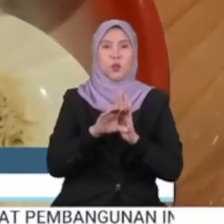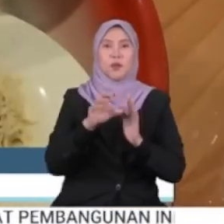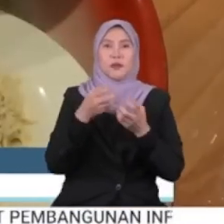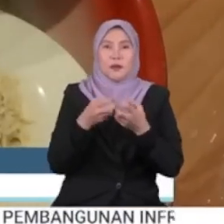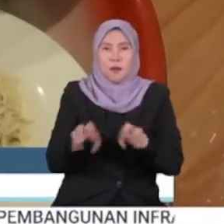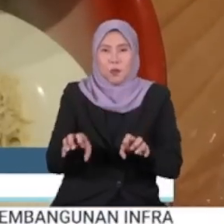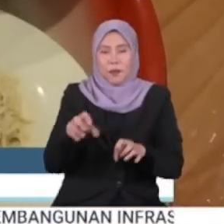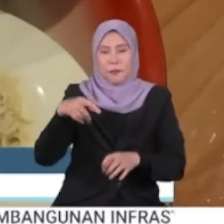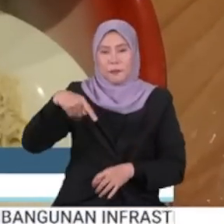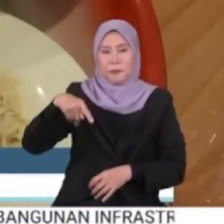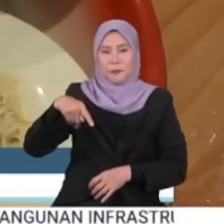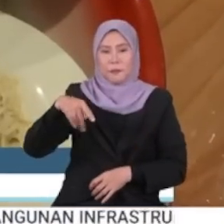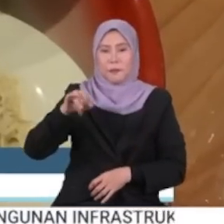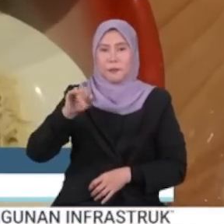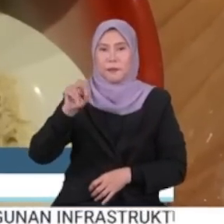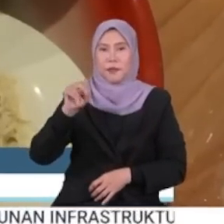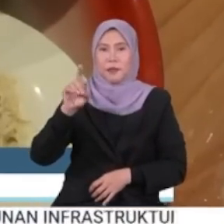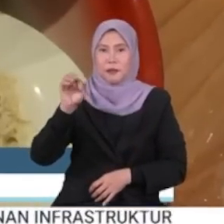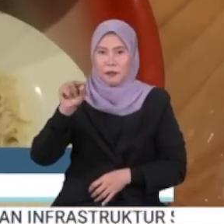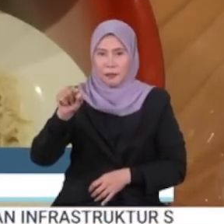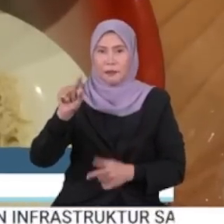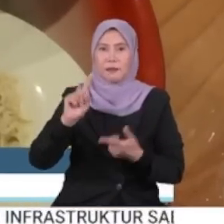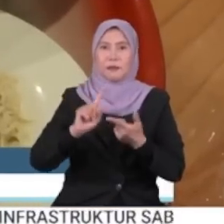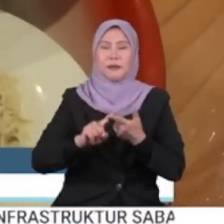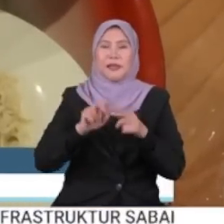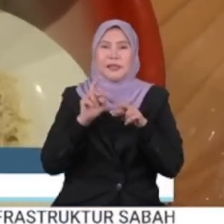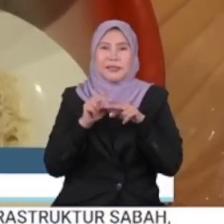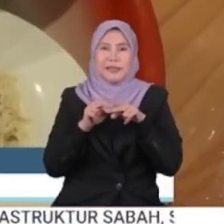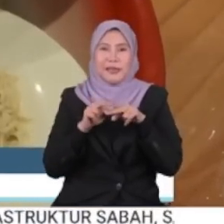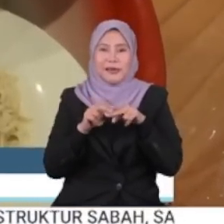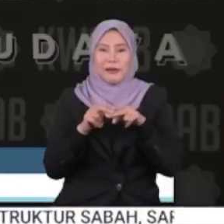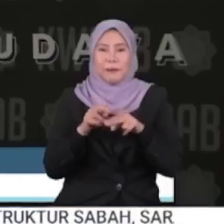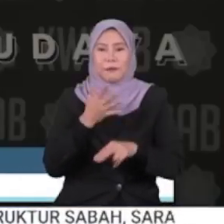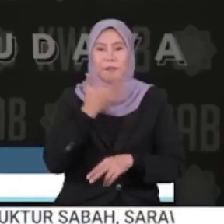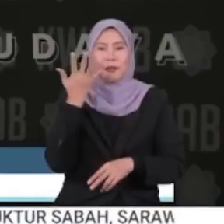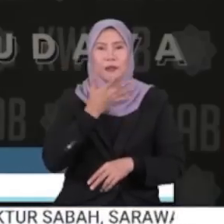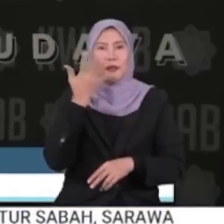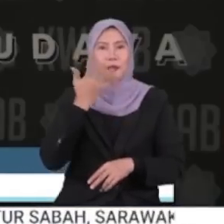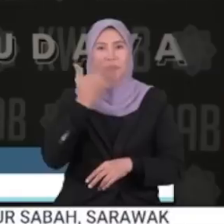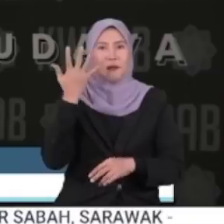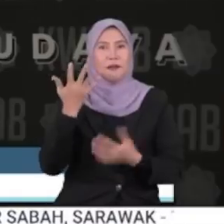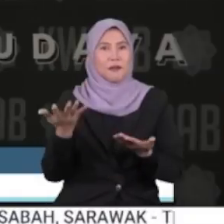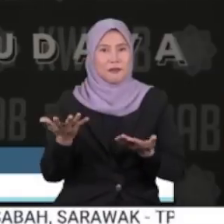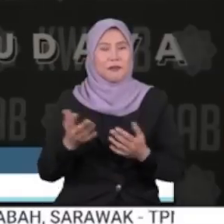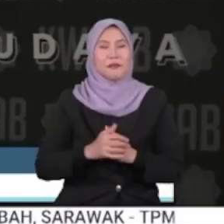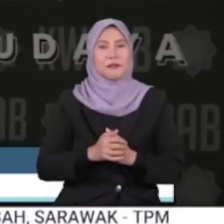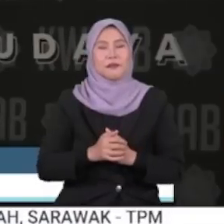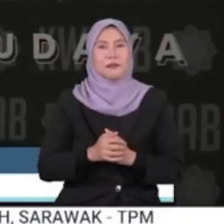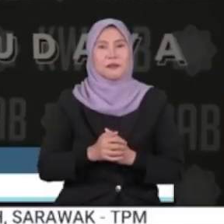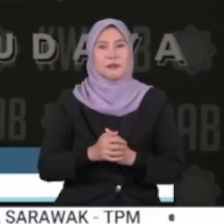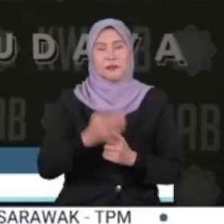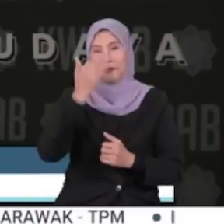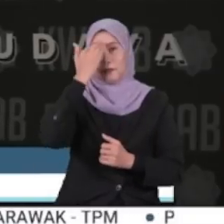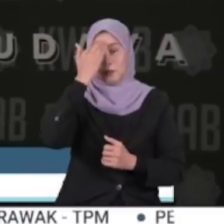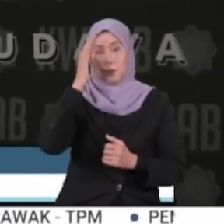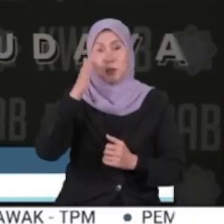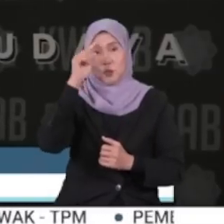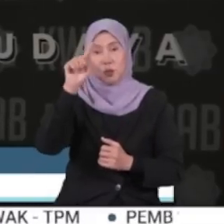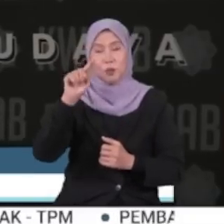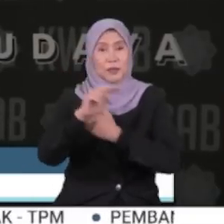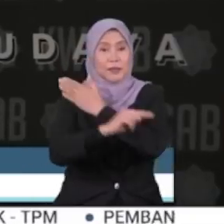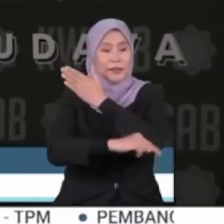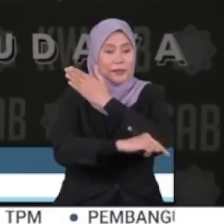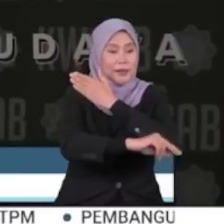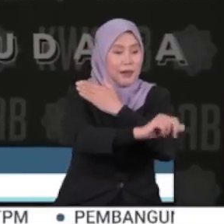pindang. Mesti ada telur pindang dan satu lagi garam berlada. Yang memang kita tahu untuk negara